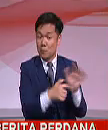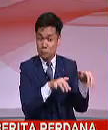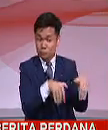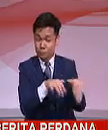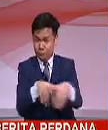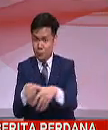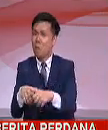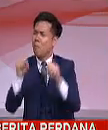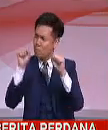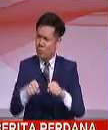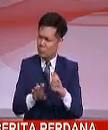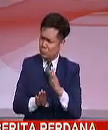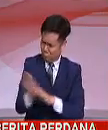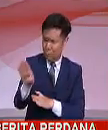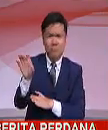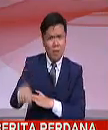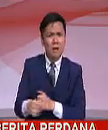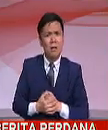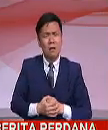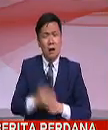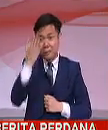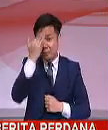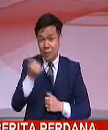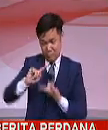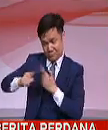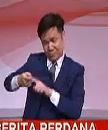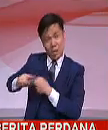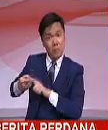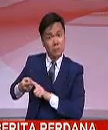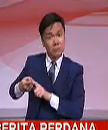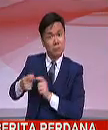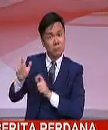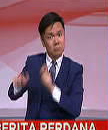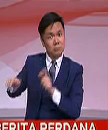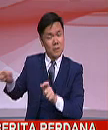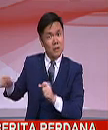pertanian kat Malaysia ni boleh pergi. Sebab kawan-kawan saya boleh katakan majoritinya